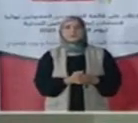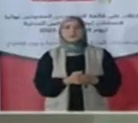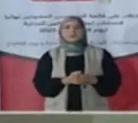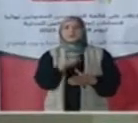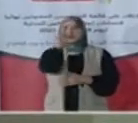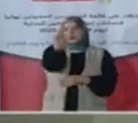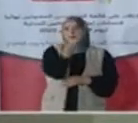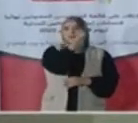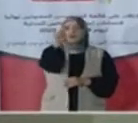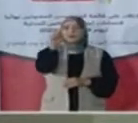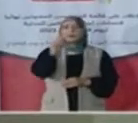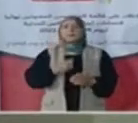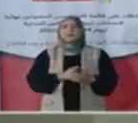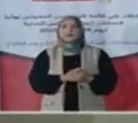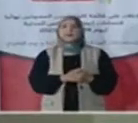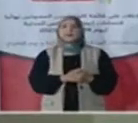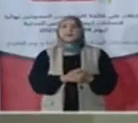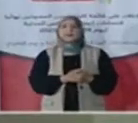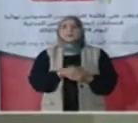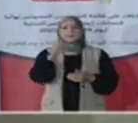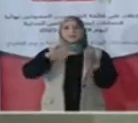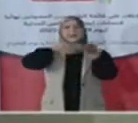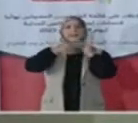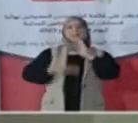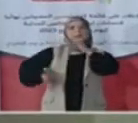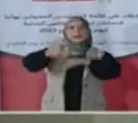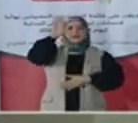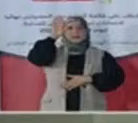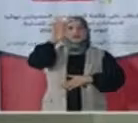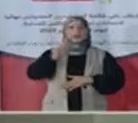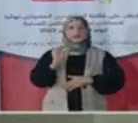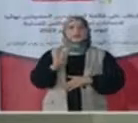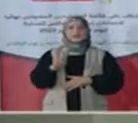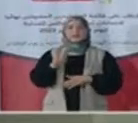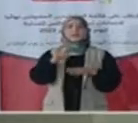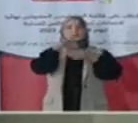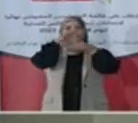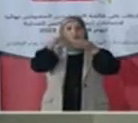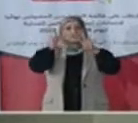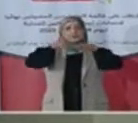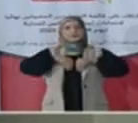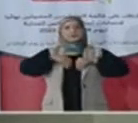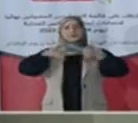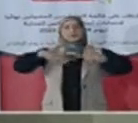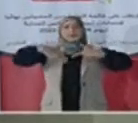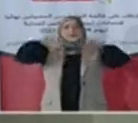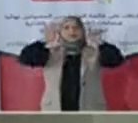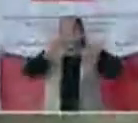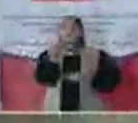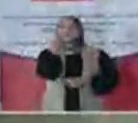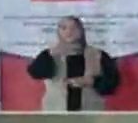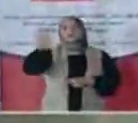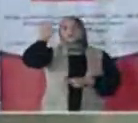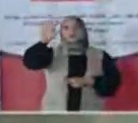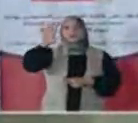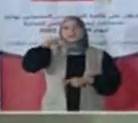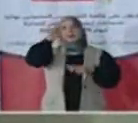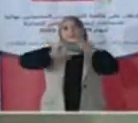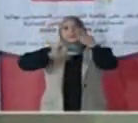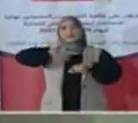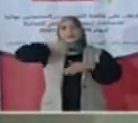وطبعا بالنسبة لعملية الترشحات التي قلنا أنها أفضت إلى قبول 7205 مترشح،